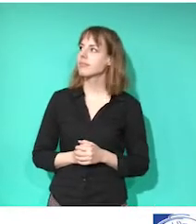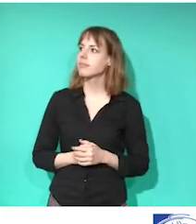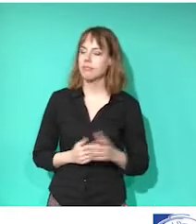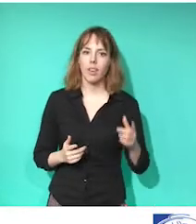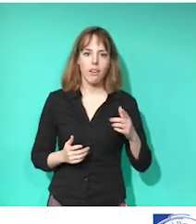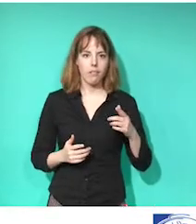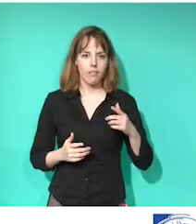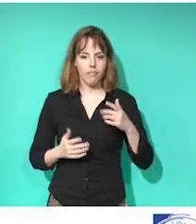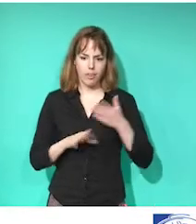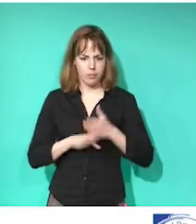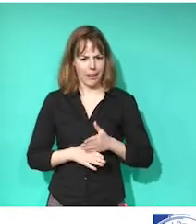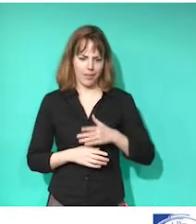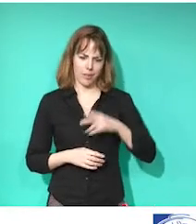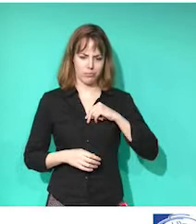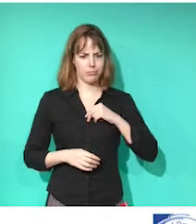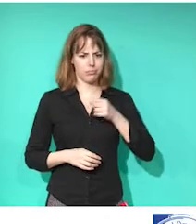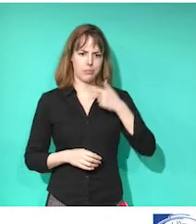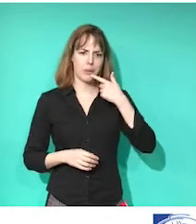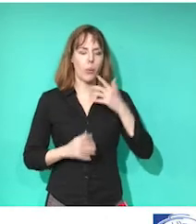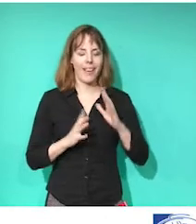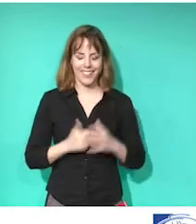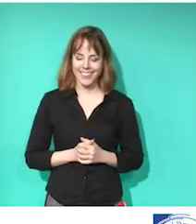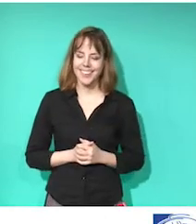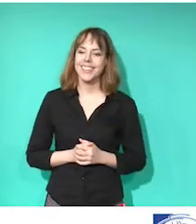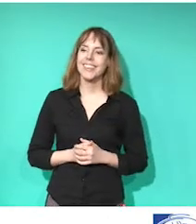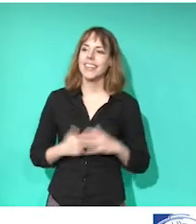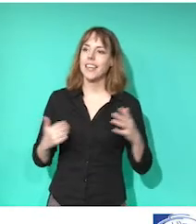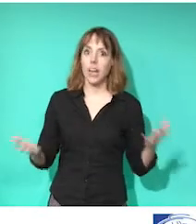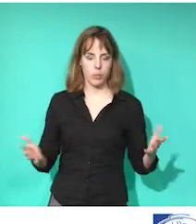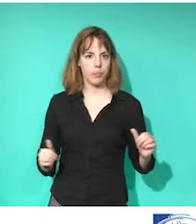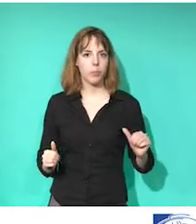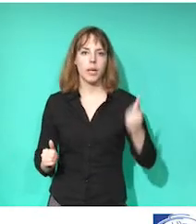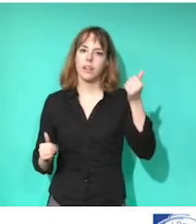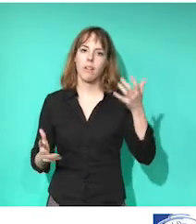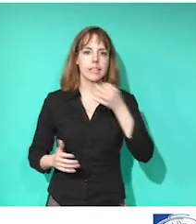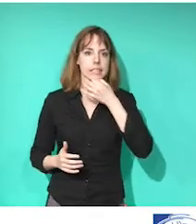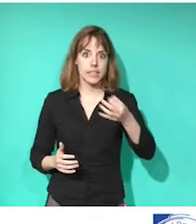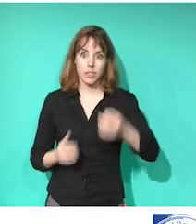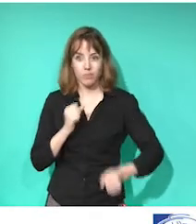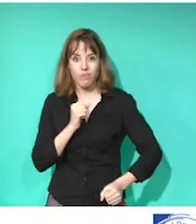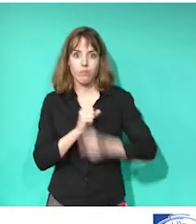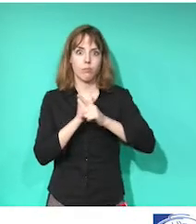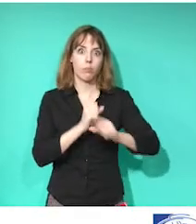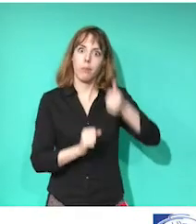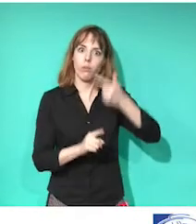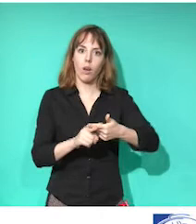tu es équipée. Moi, je suis équipée. Oui, c'est l'avantage. Alors d'abord, ce que je voudrais dire, c'est que c'est une démarche inédite.